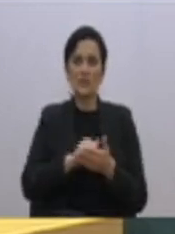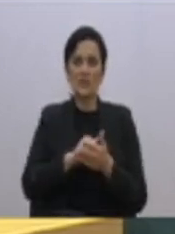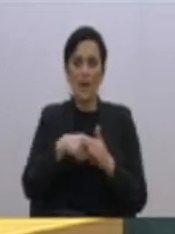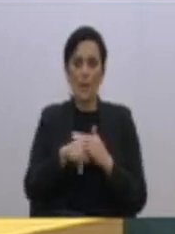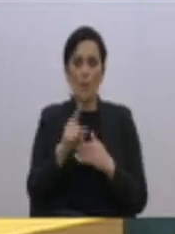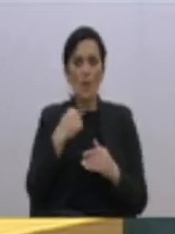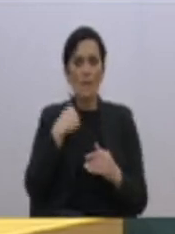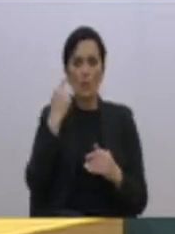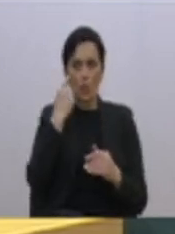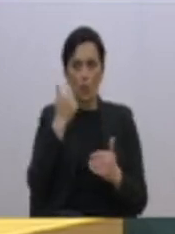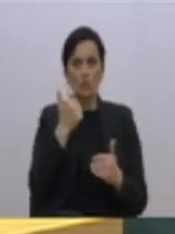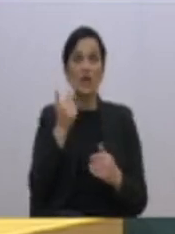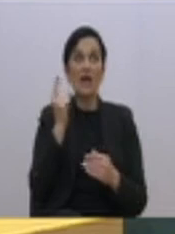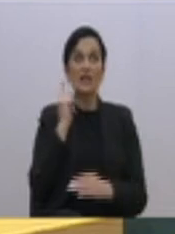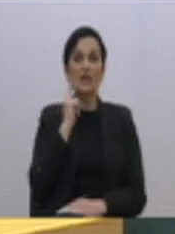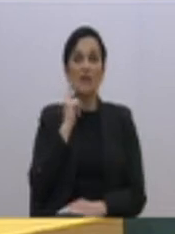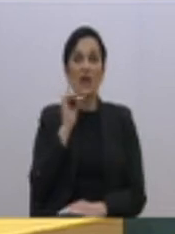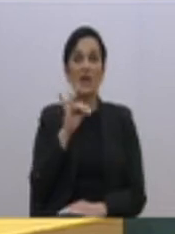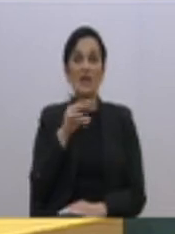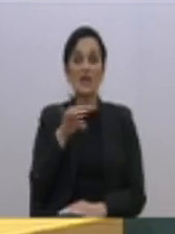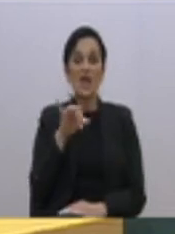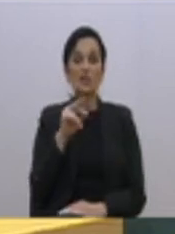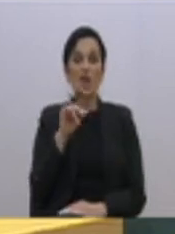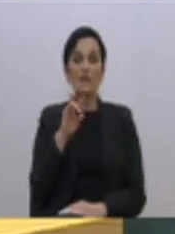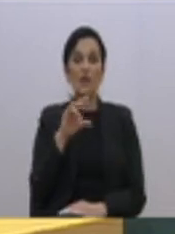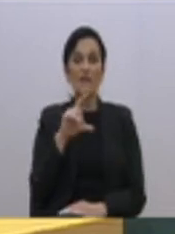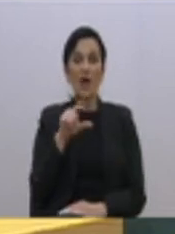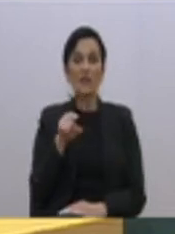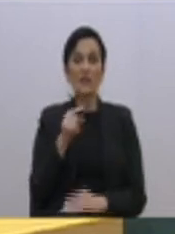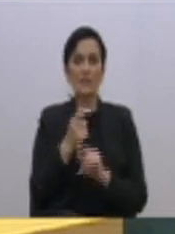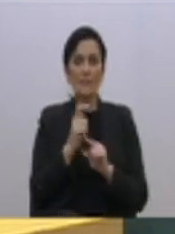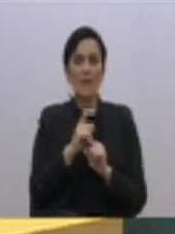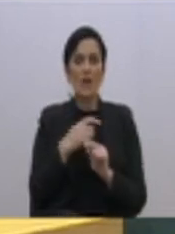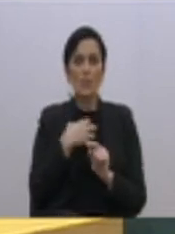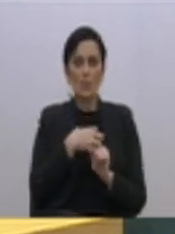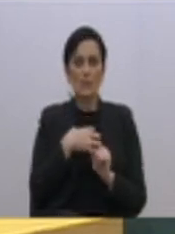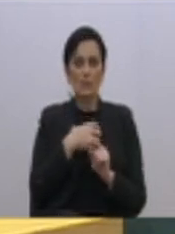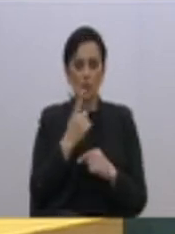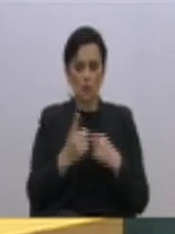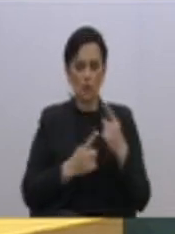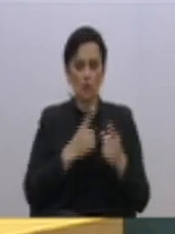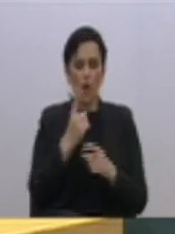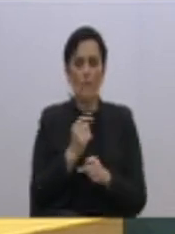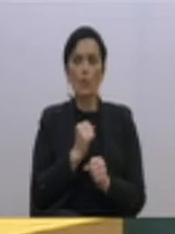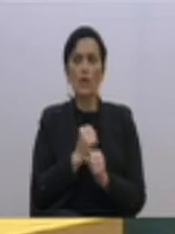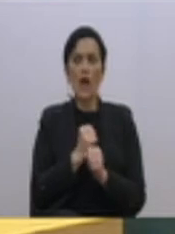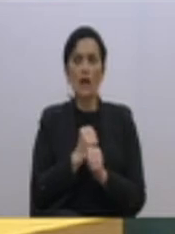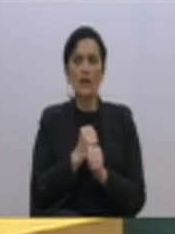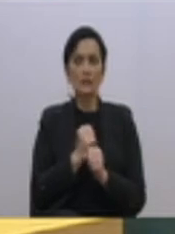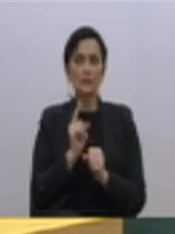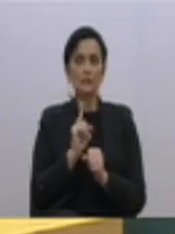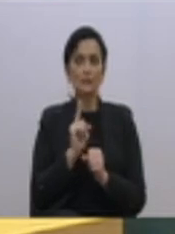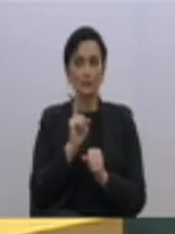მგონი ძალიან კარგად გვესმის, რომ ილია ჭავჭავაძემ ეს რაღაცა ძალიან მნიშვნელოვანი რეფორმა გააკეთა, იმიტომ რომ რა